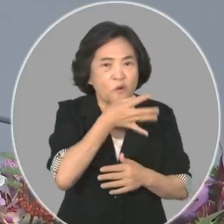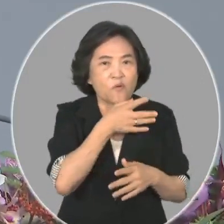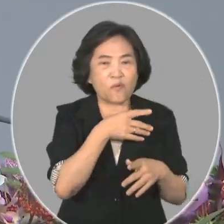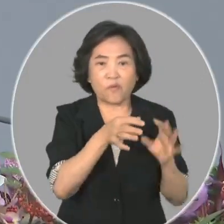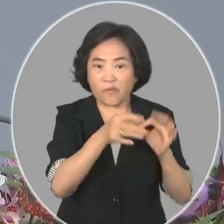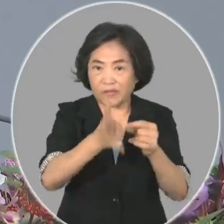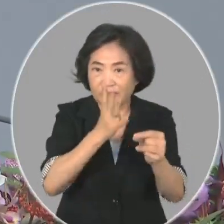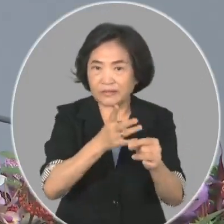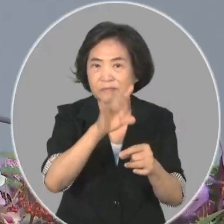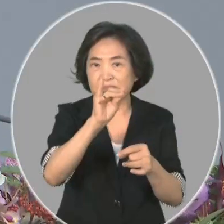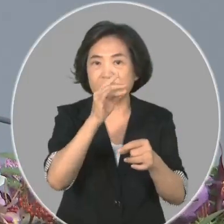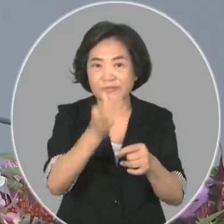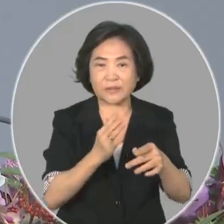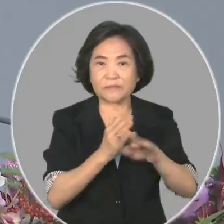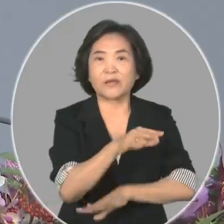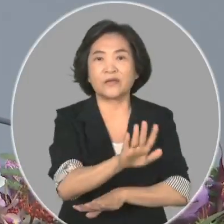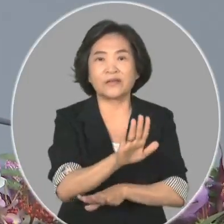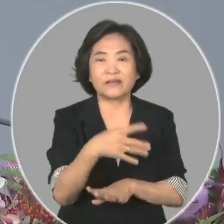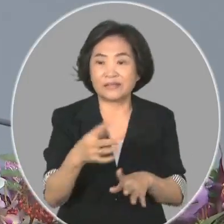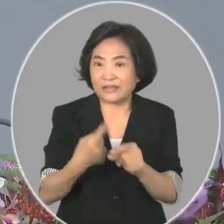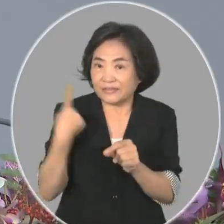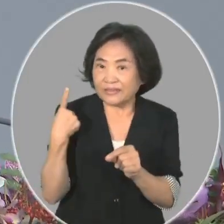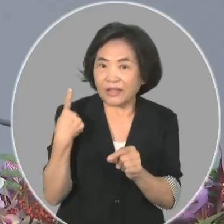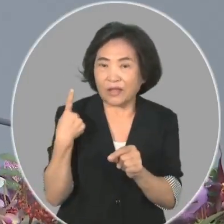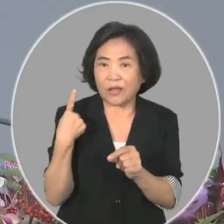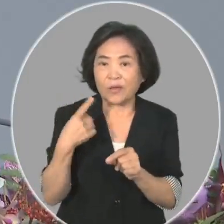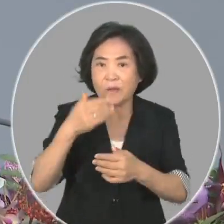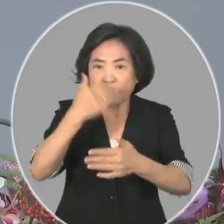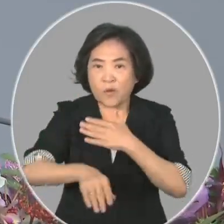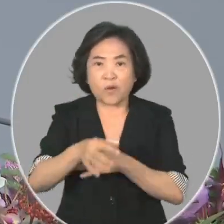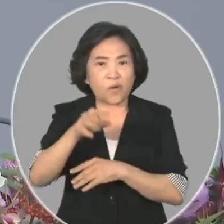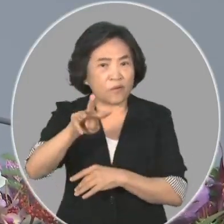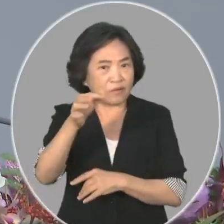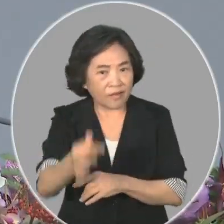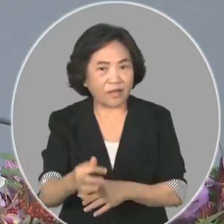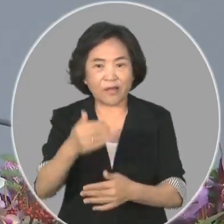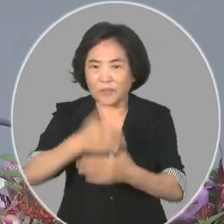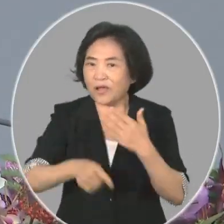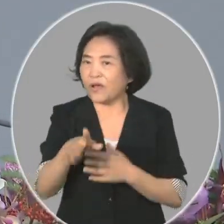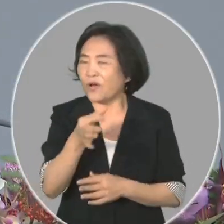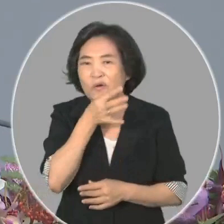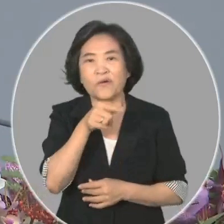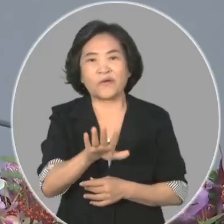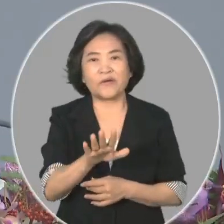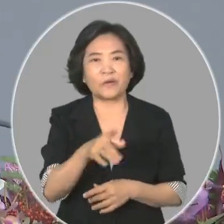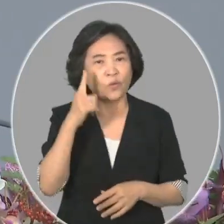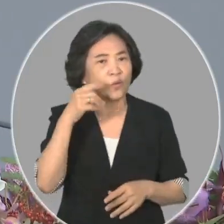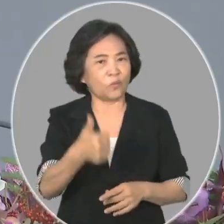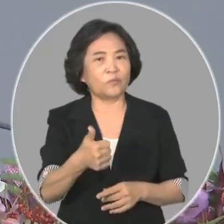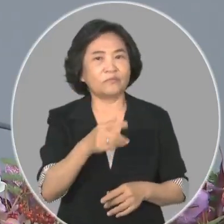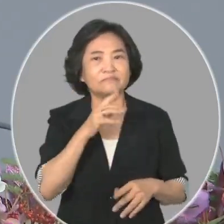4年突破1000亿元，去年更写下近3000亿的最佳成